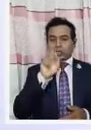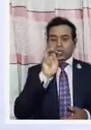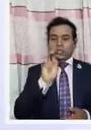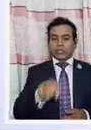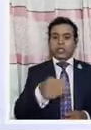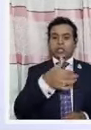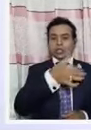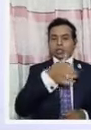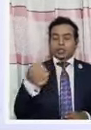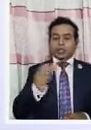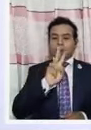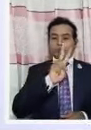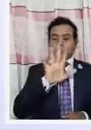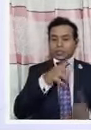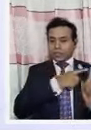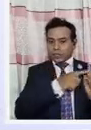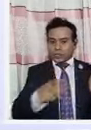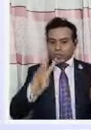এবং পরীক্ষা হয়েছে